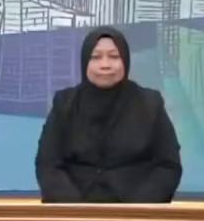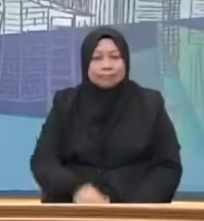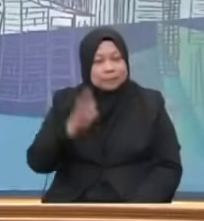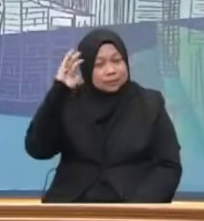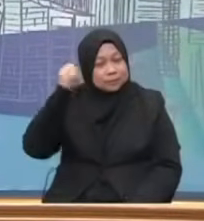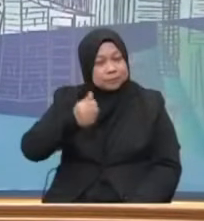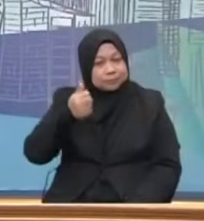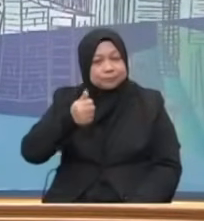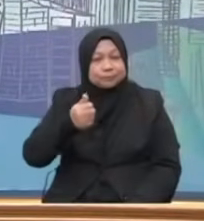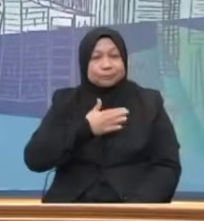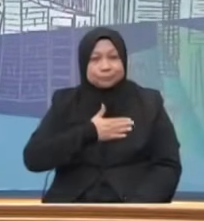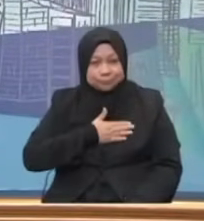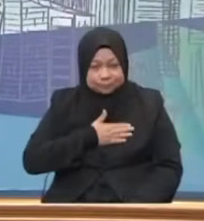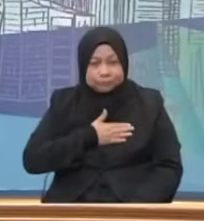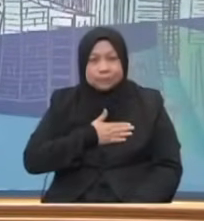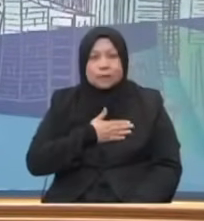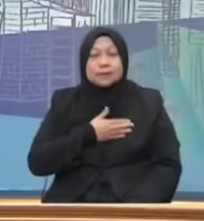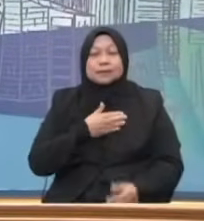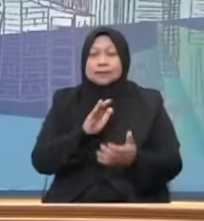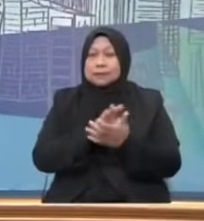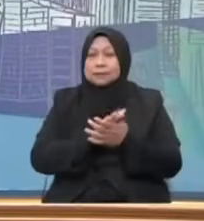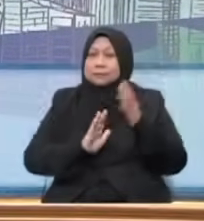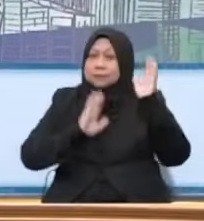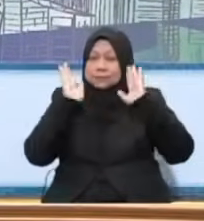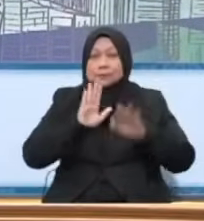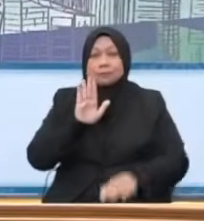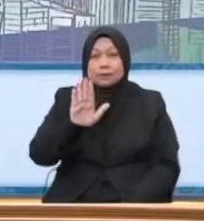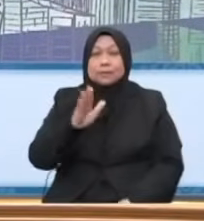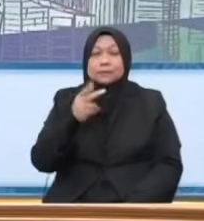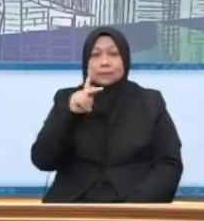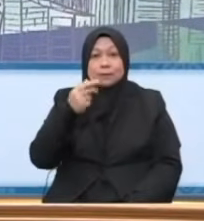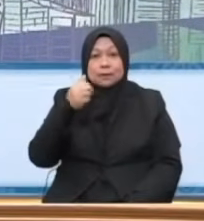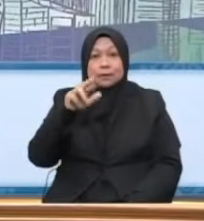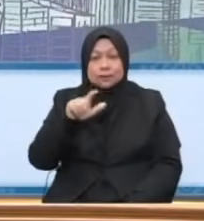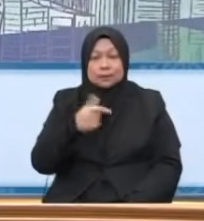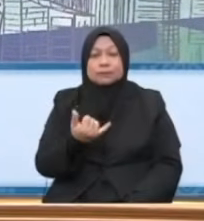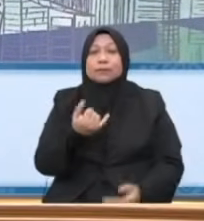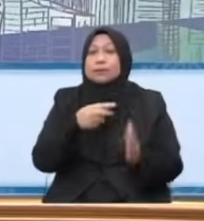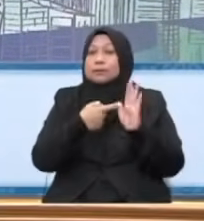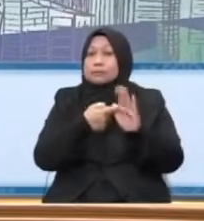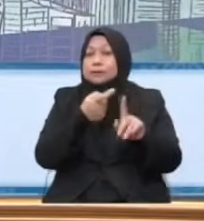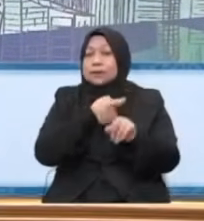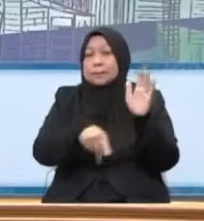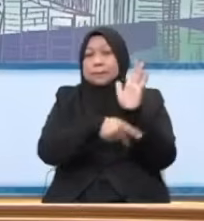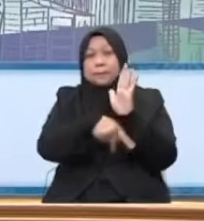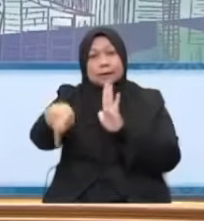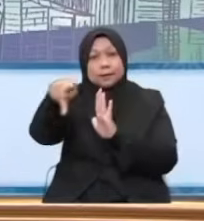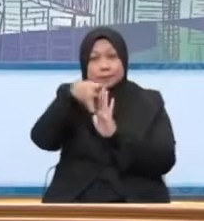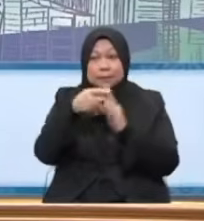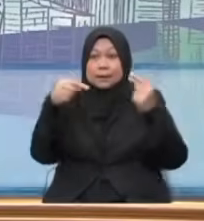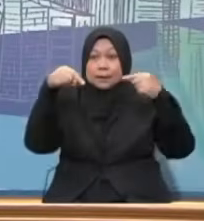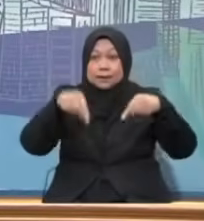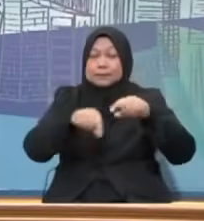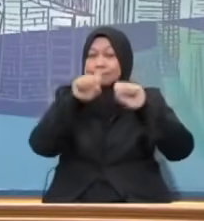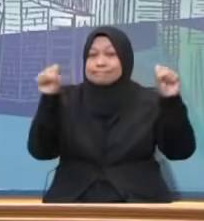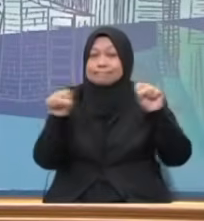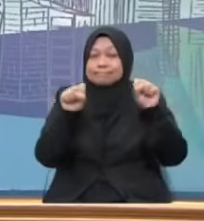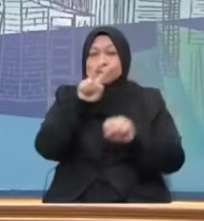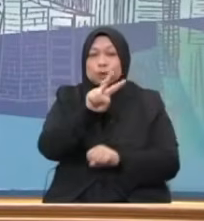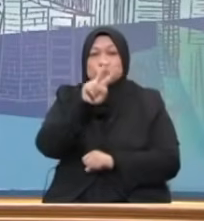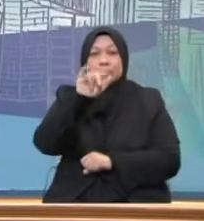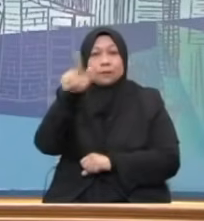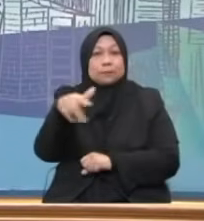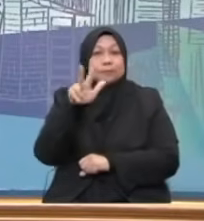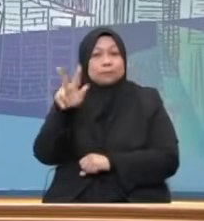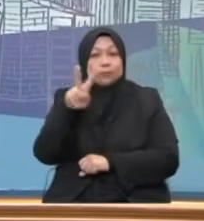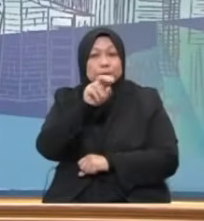Assalamualaikum dan salam sejahtera salam Malaysia badadi Anda bersama saya kirol Hafiz Yunus langsung dari parlimen Hari ini Selasa 26